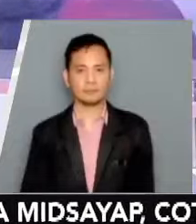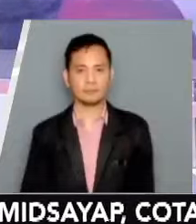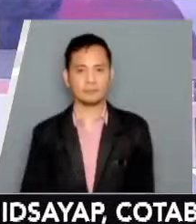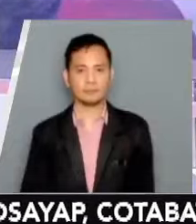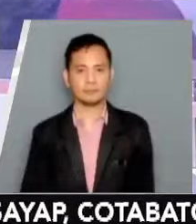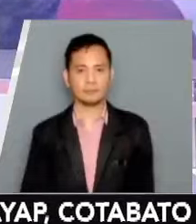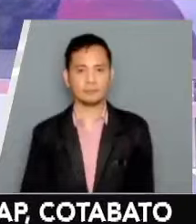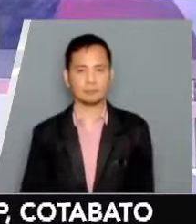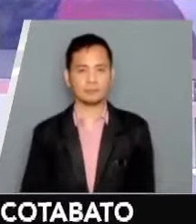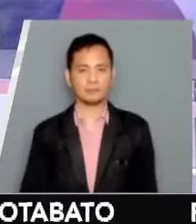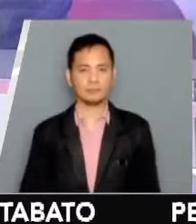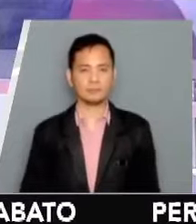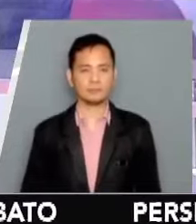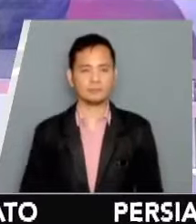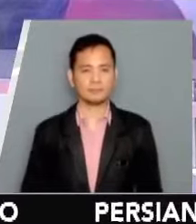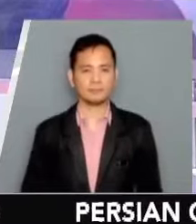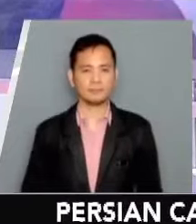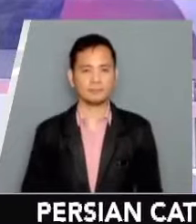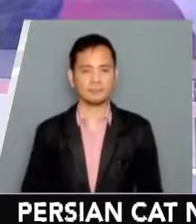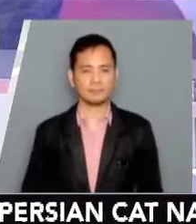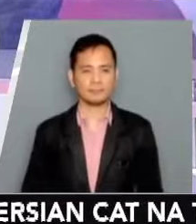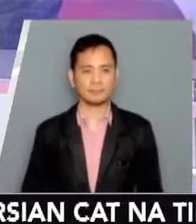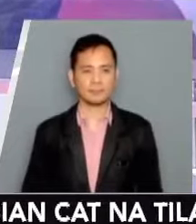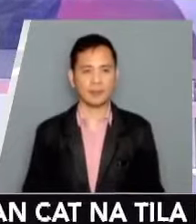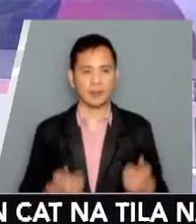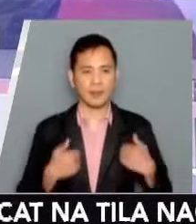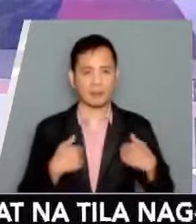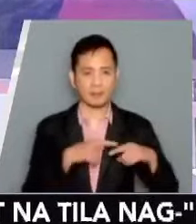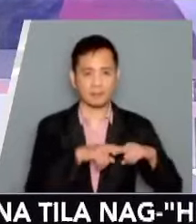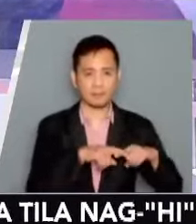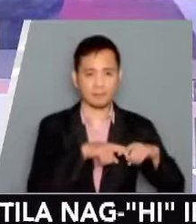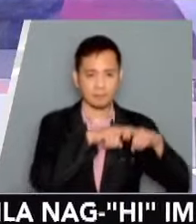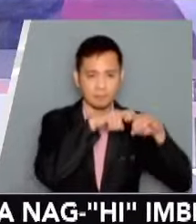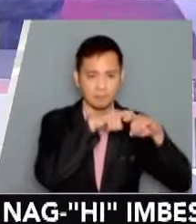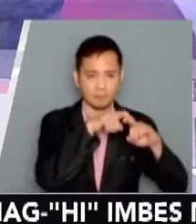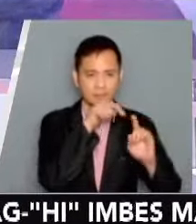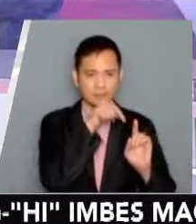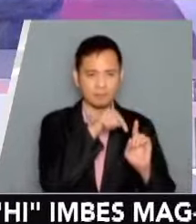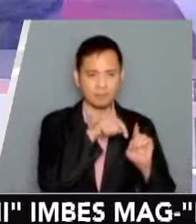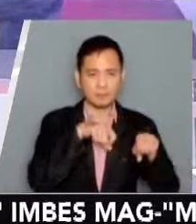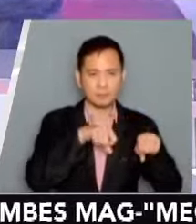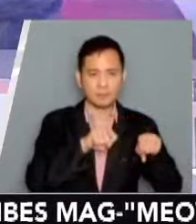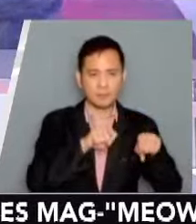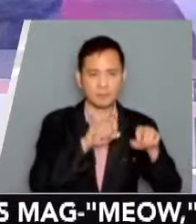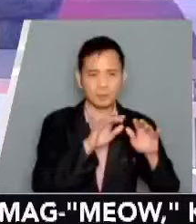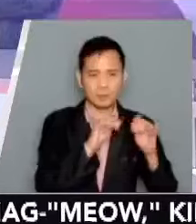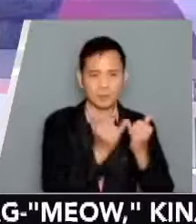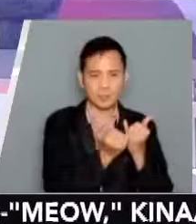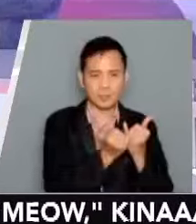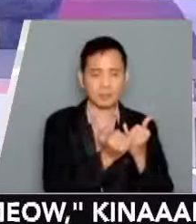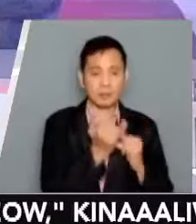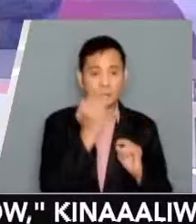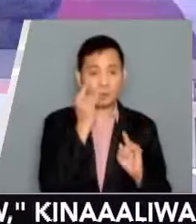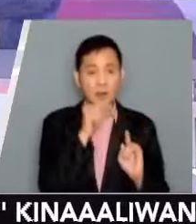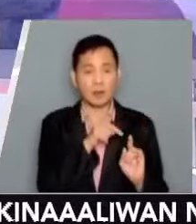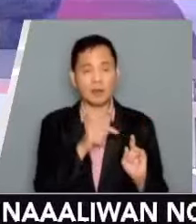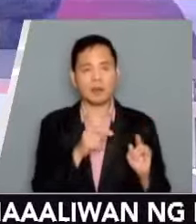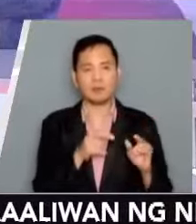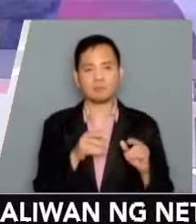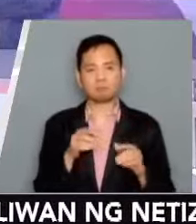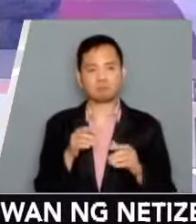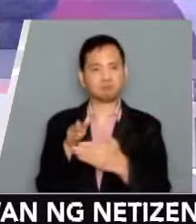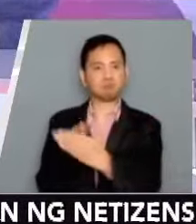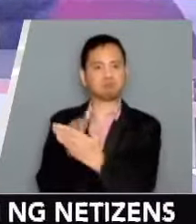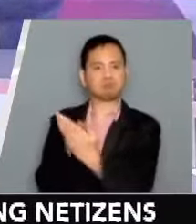Pinatawan ng preventive suspension ang motorcycle company na Moveit, ang rider na nangharas at nang hold up umano ng pasahero na ibinilita